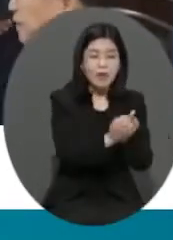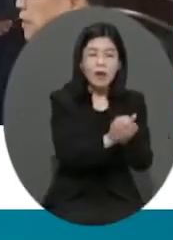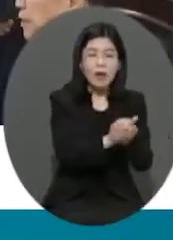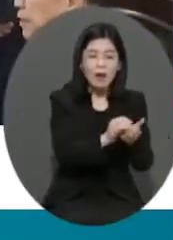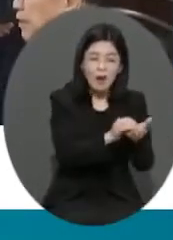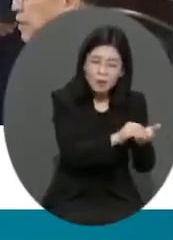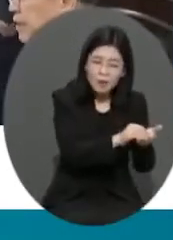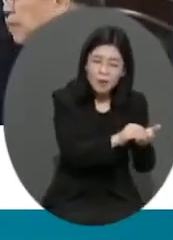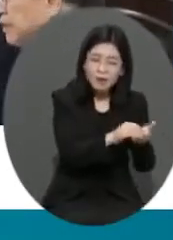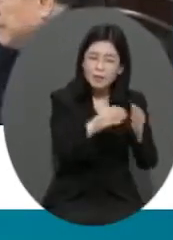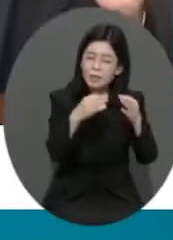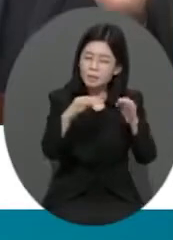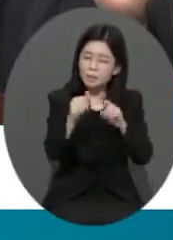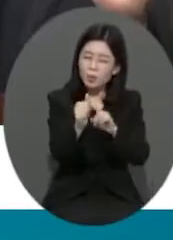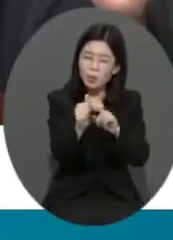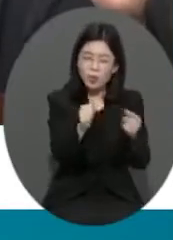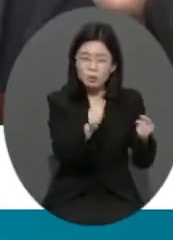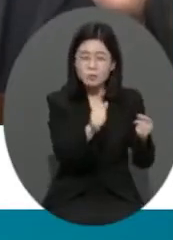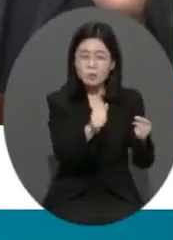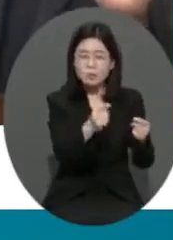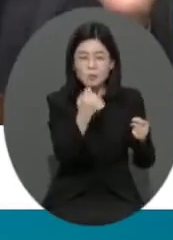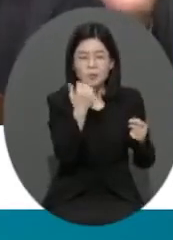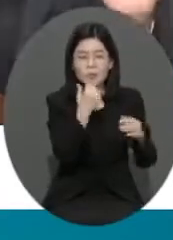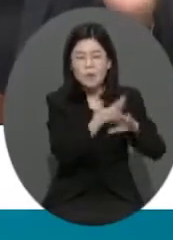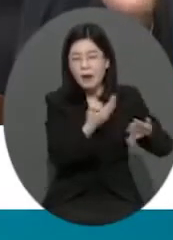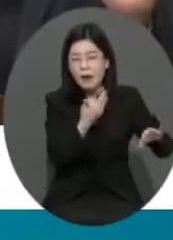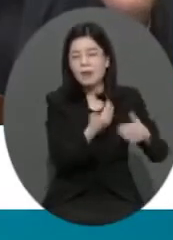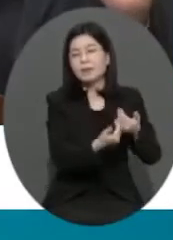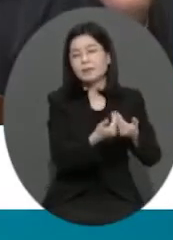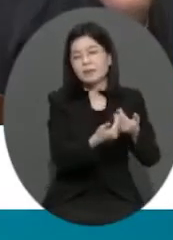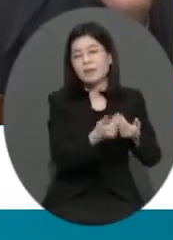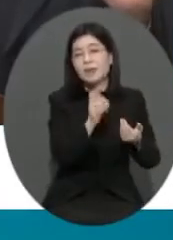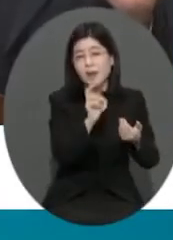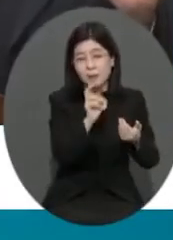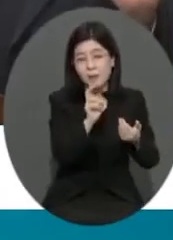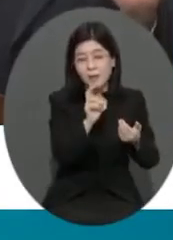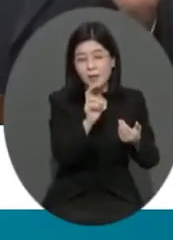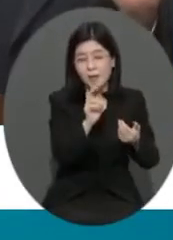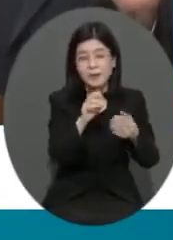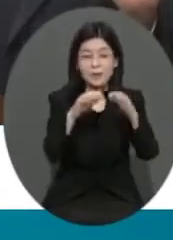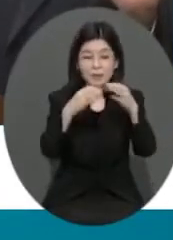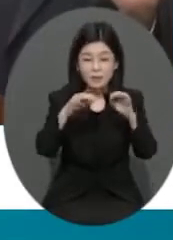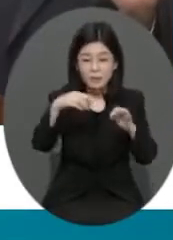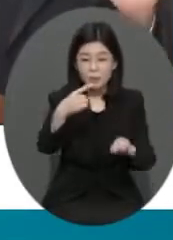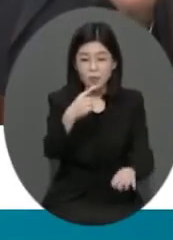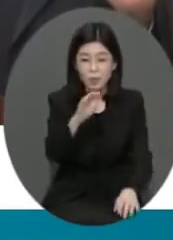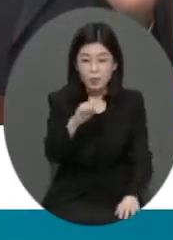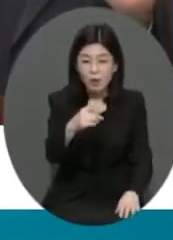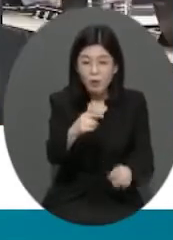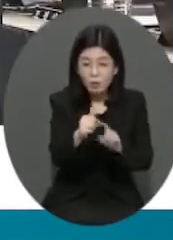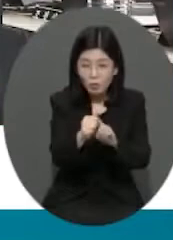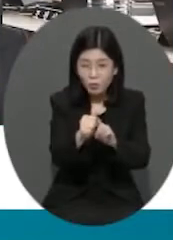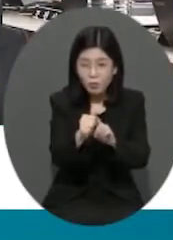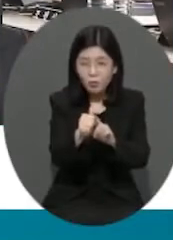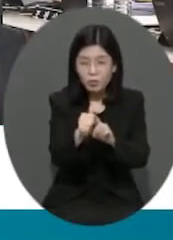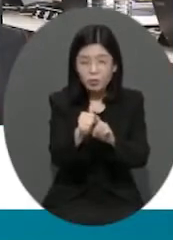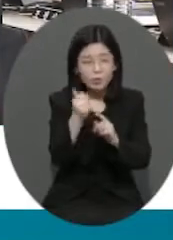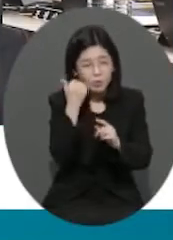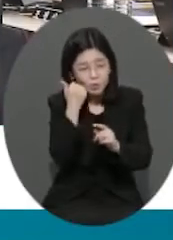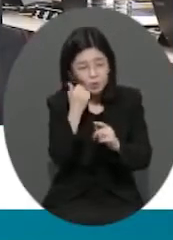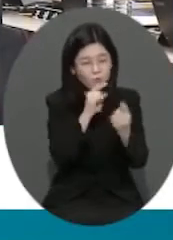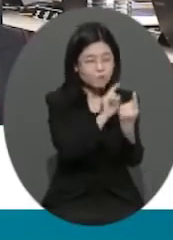것들이 잘 안 맞을 수도 있다고 저는 보고 이제 다 그래서 당분간은 당분간은 본인이 많은 분들을 만나면서